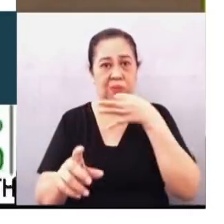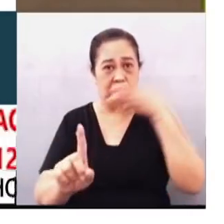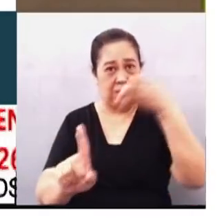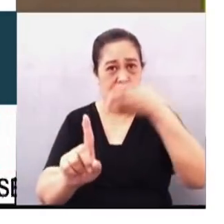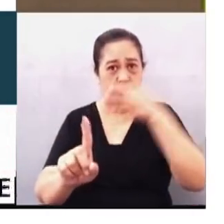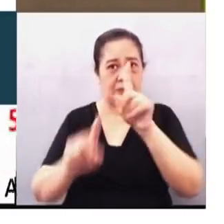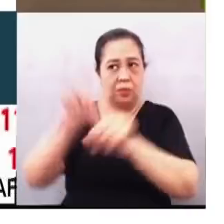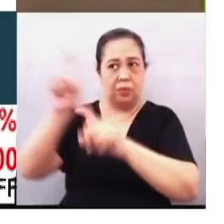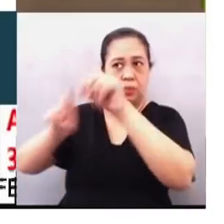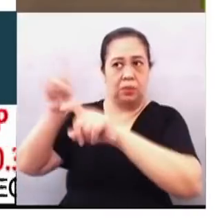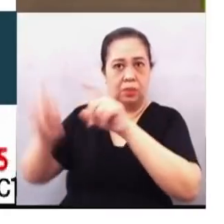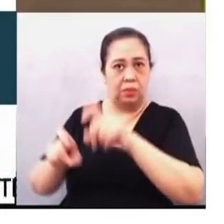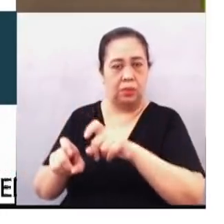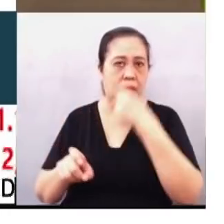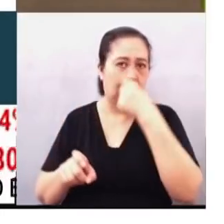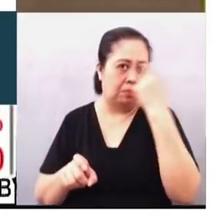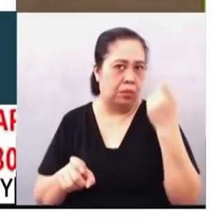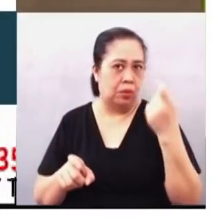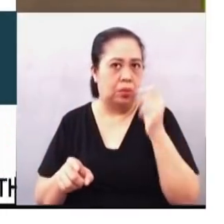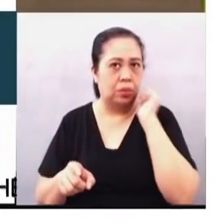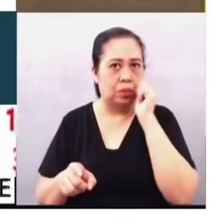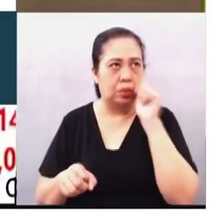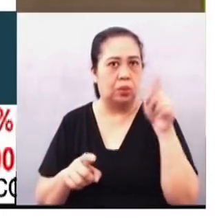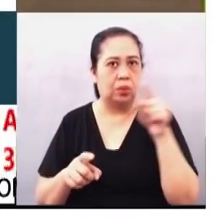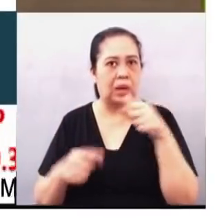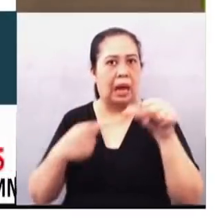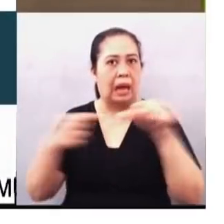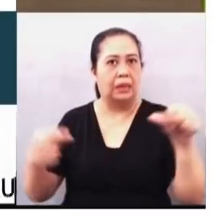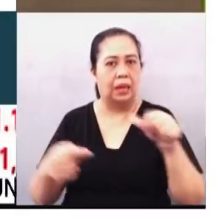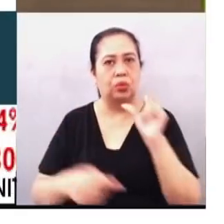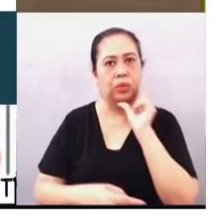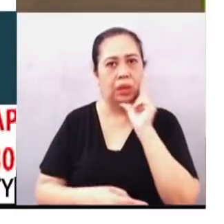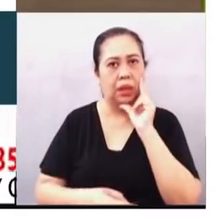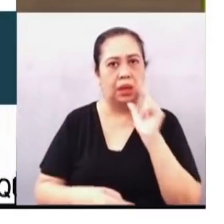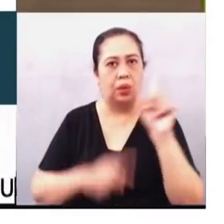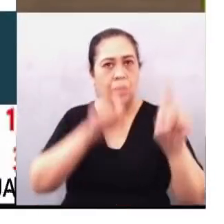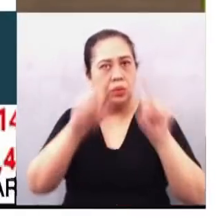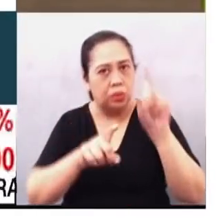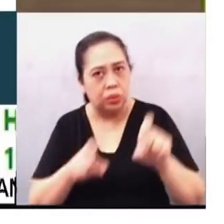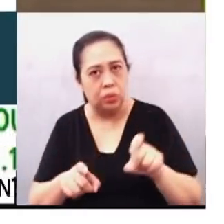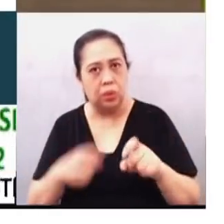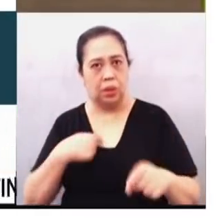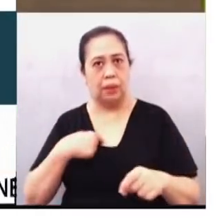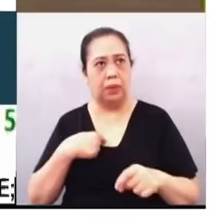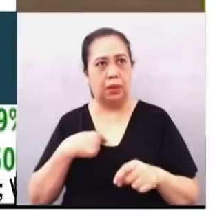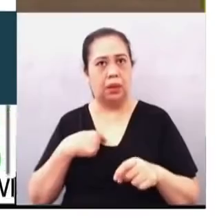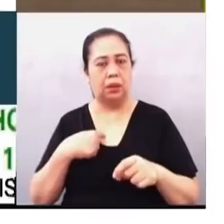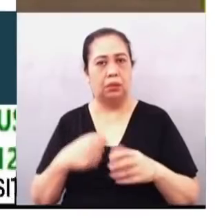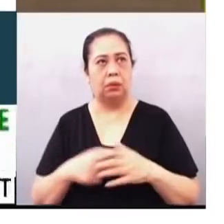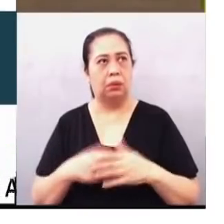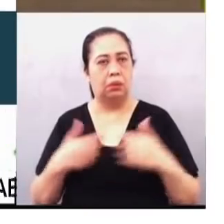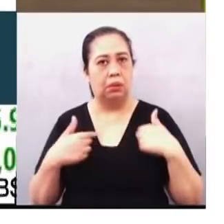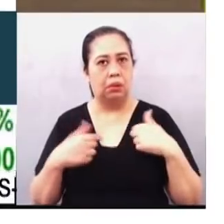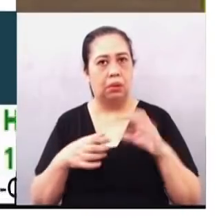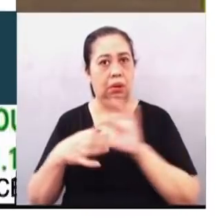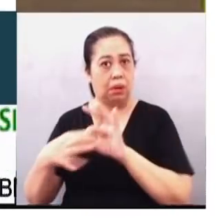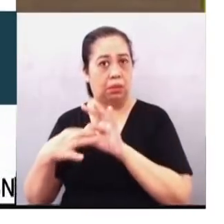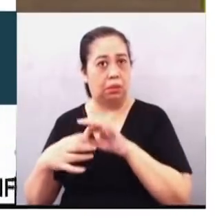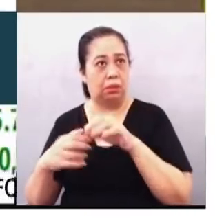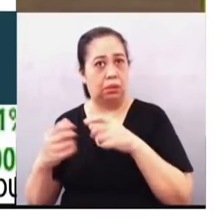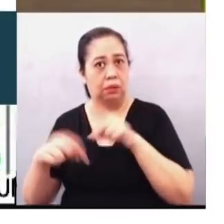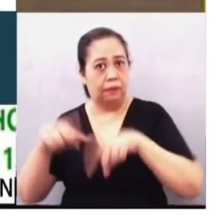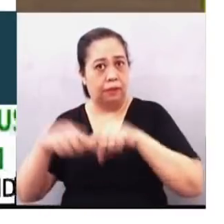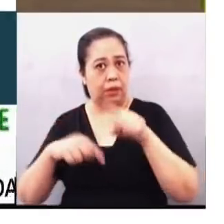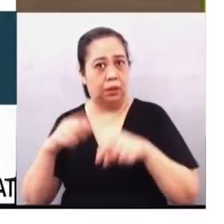dahil puro anti-Duterte na mga tanong. Kami na kaalyado ni President Duterte,